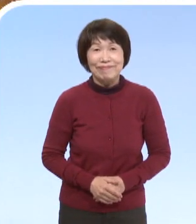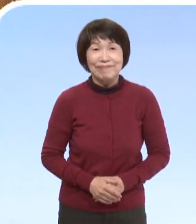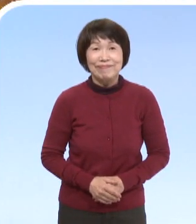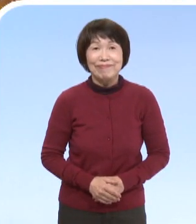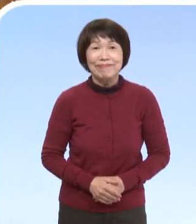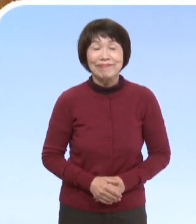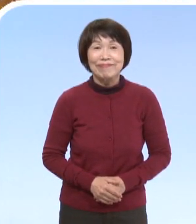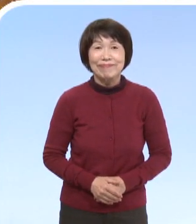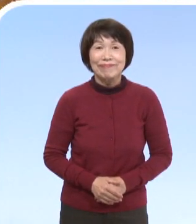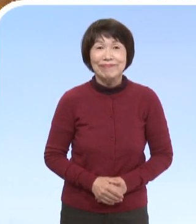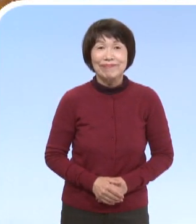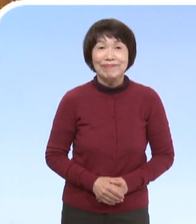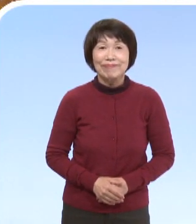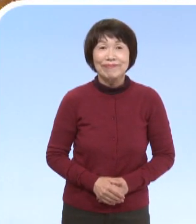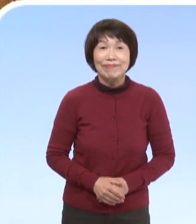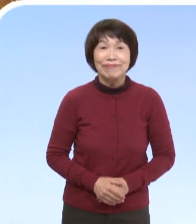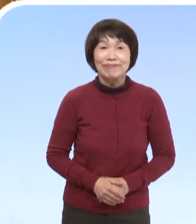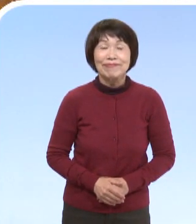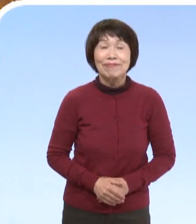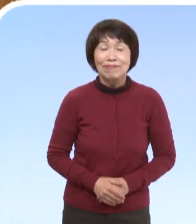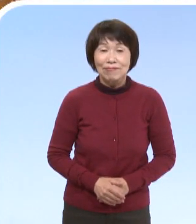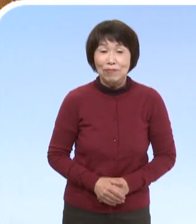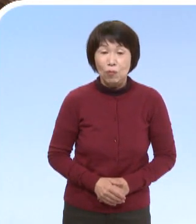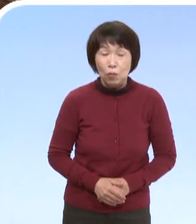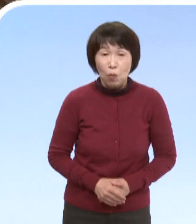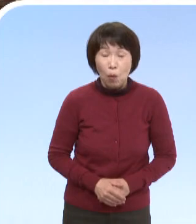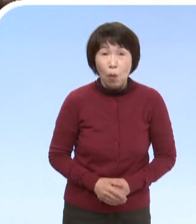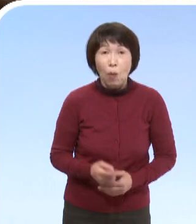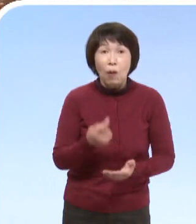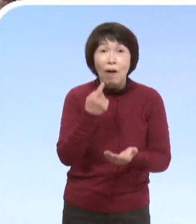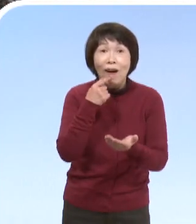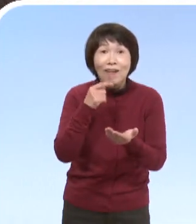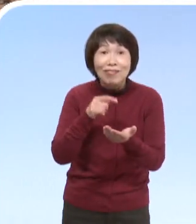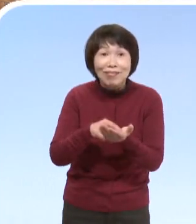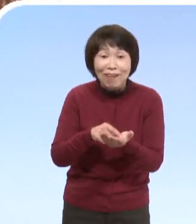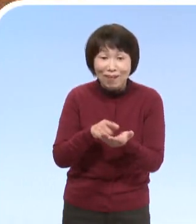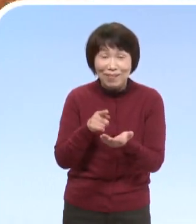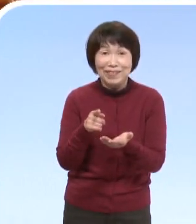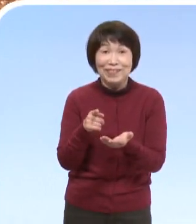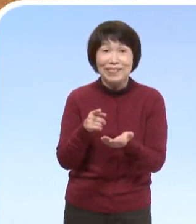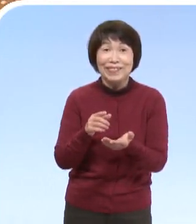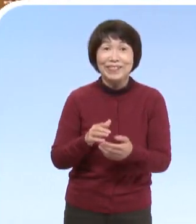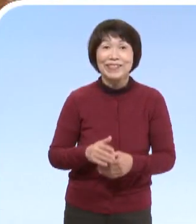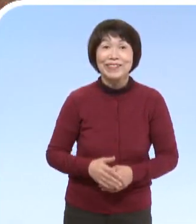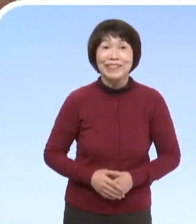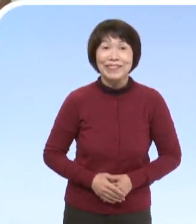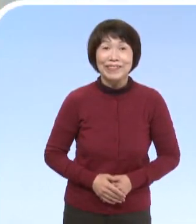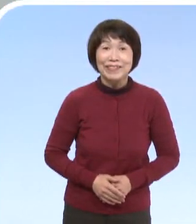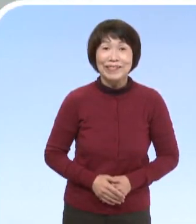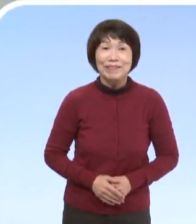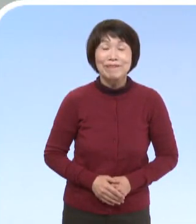椎茸のゆず味噌チーズ乗せの出来上がり。本当にお手軽に作れちゃうんです。